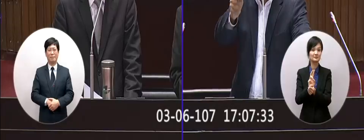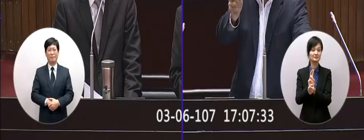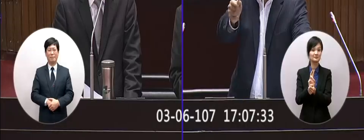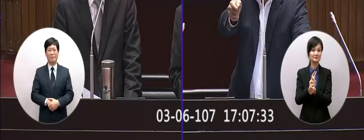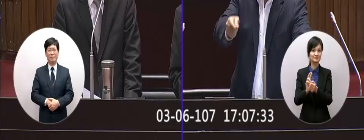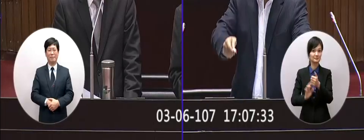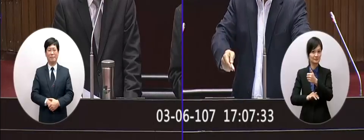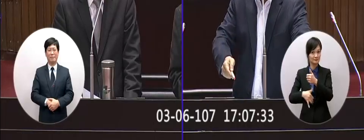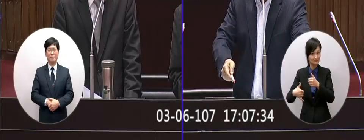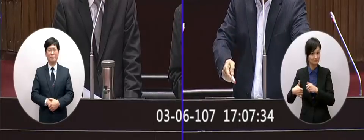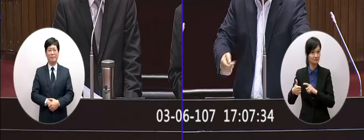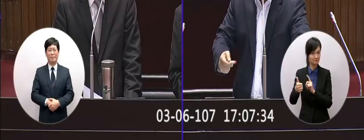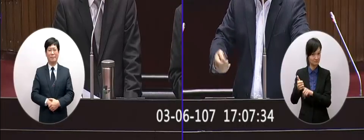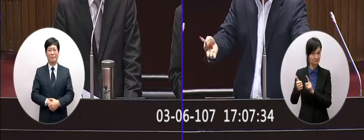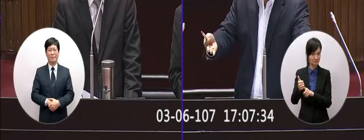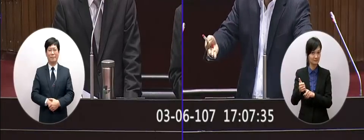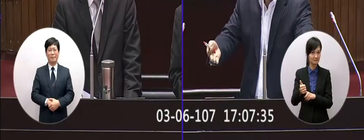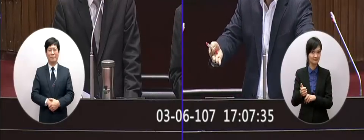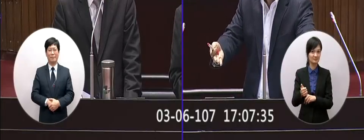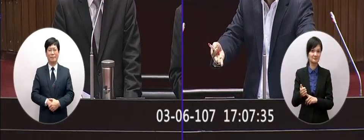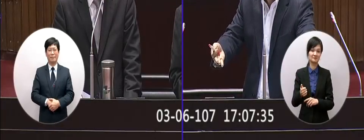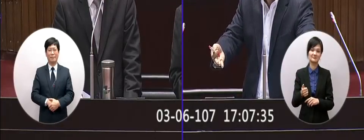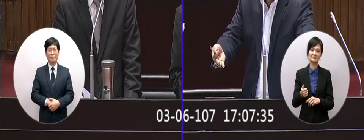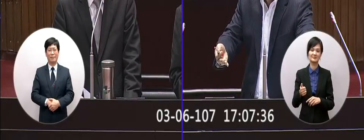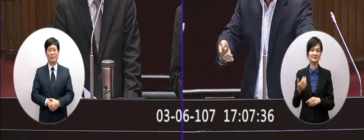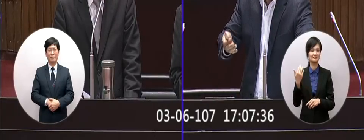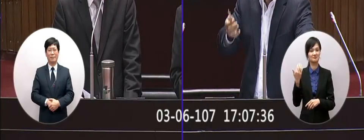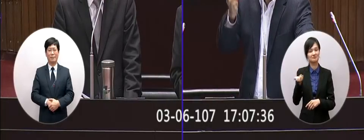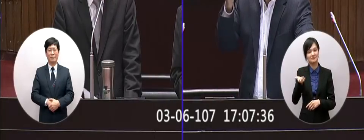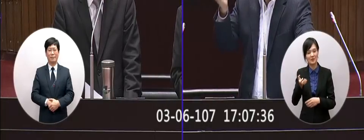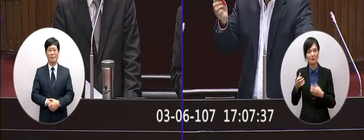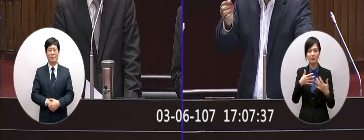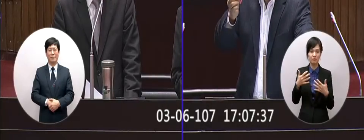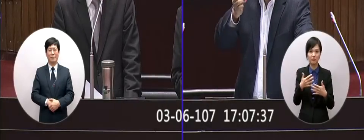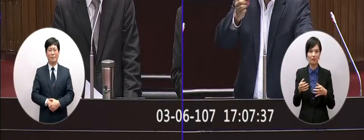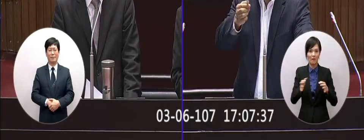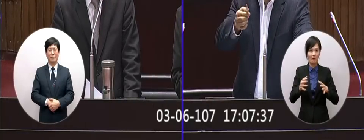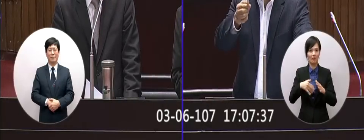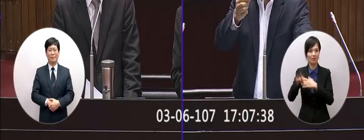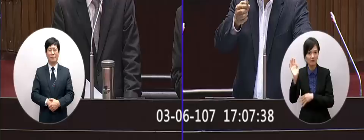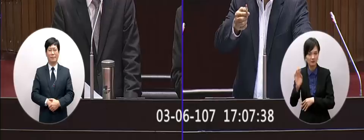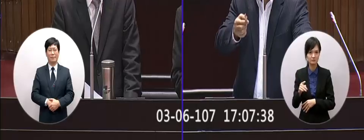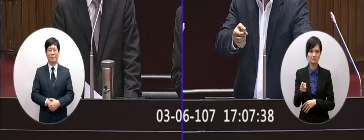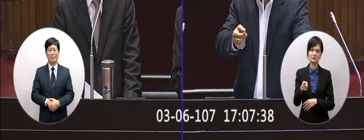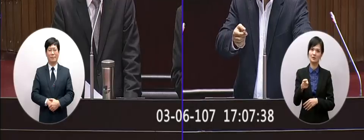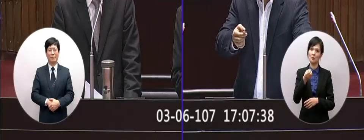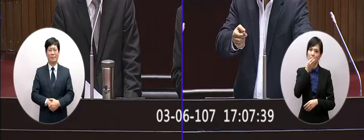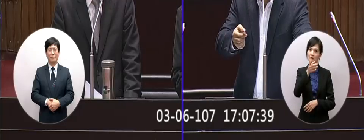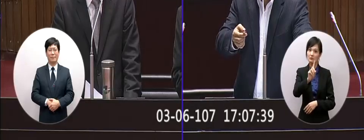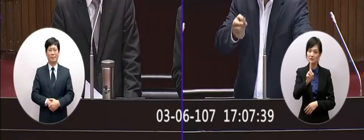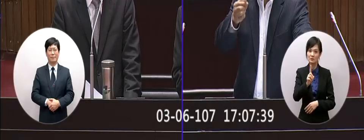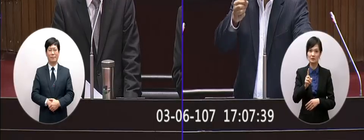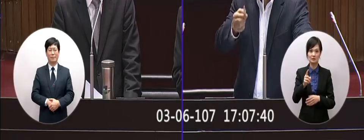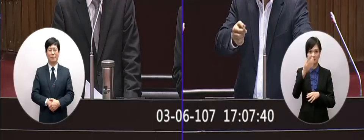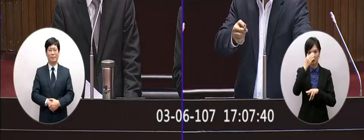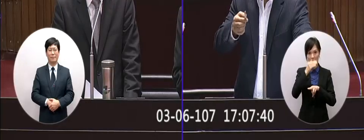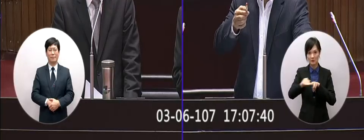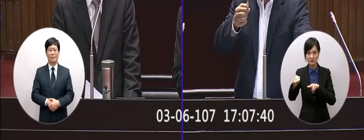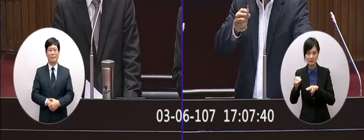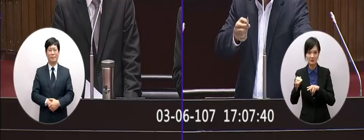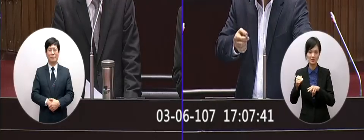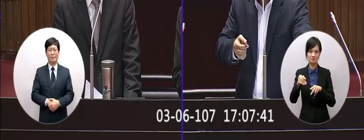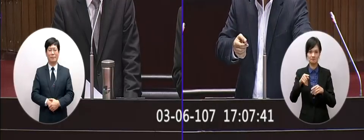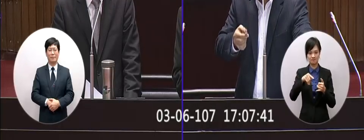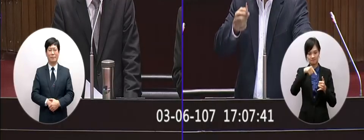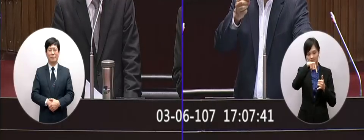仔咧即阵刷的时阵，放一个屁就走呀。他说高铁南延到屏东，他认为效益